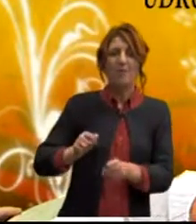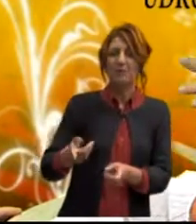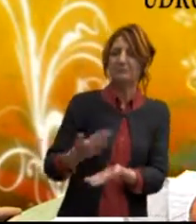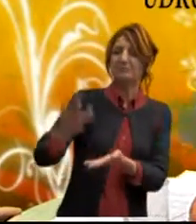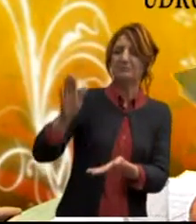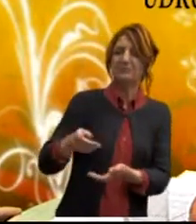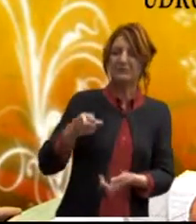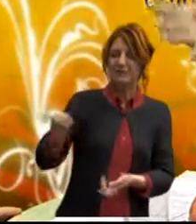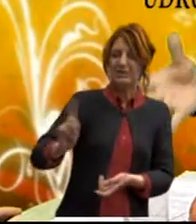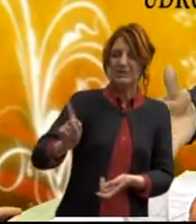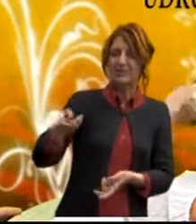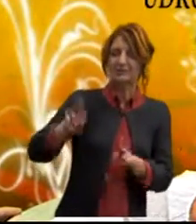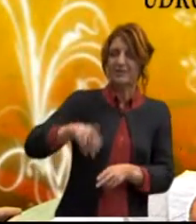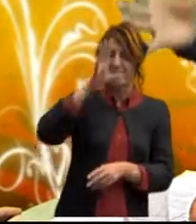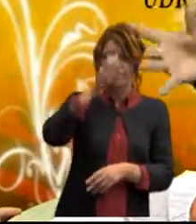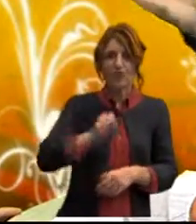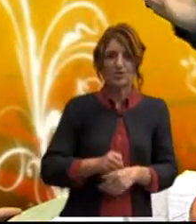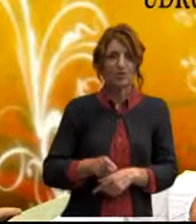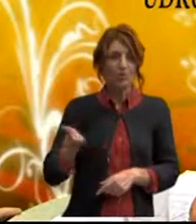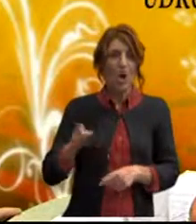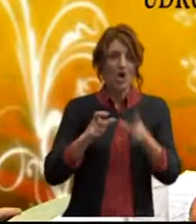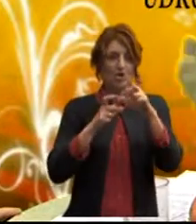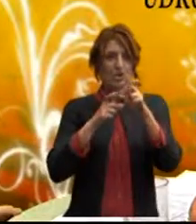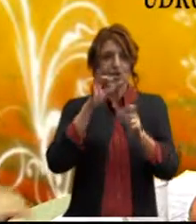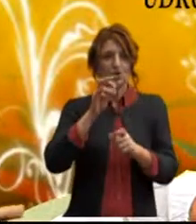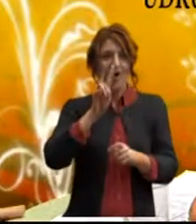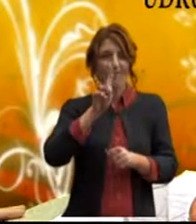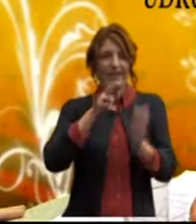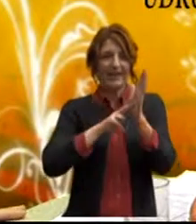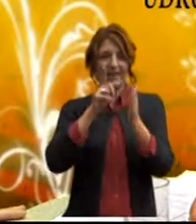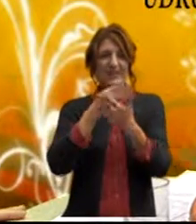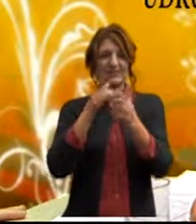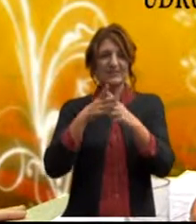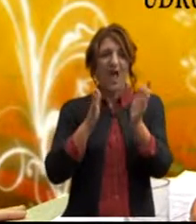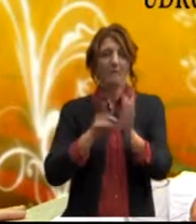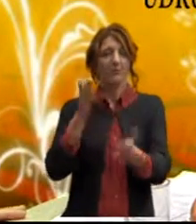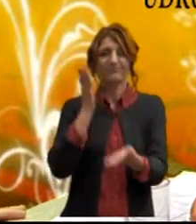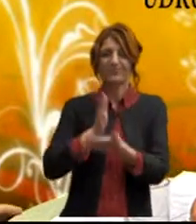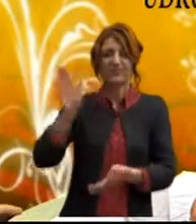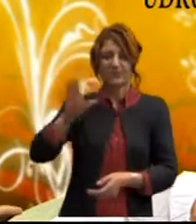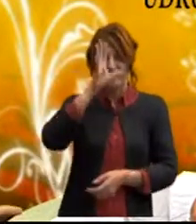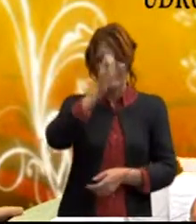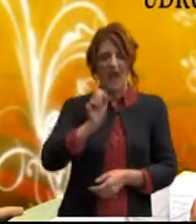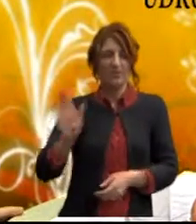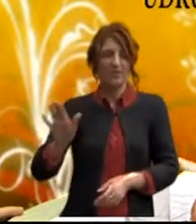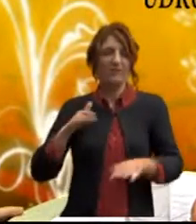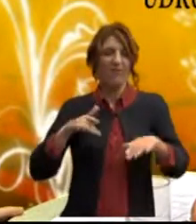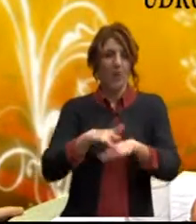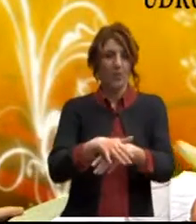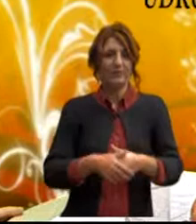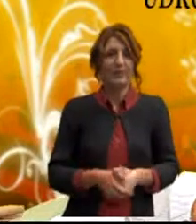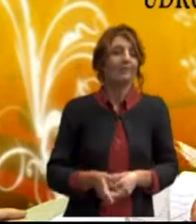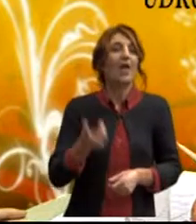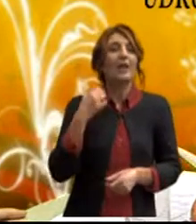Znaš, šovinizam je tamo izmišljen i nazvan po njihovom šovenu. Ali ne bi ja sada o tome, nego bi vam htjela kazati da je profesor